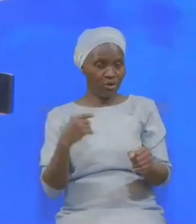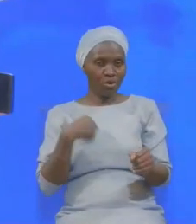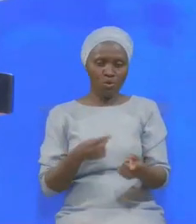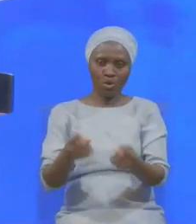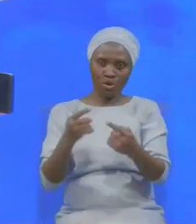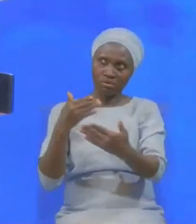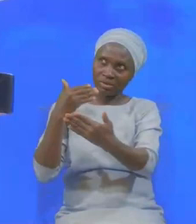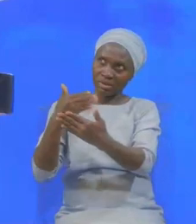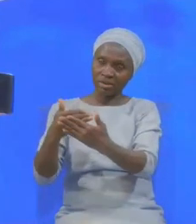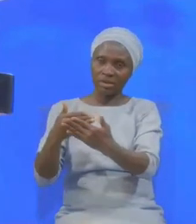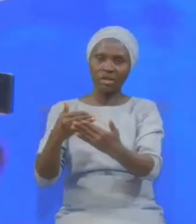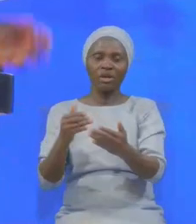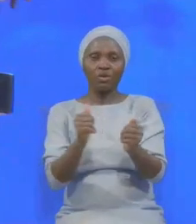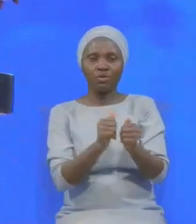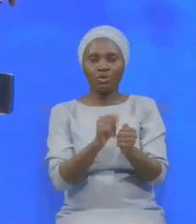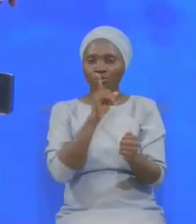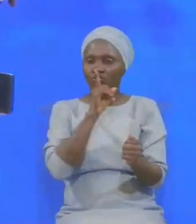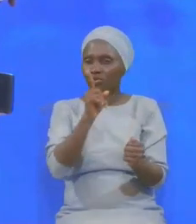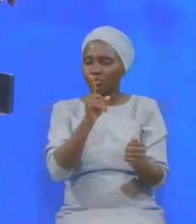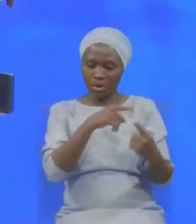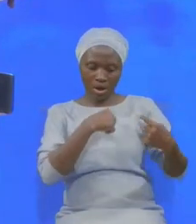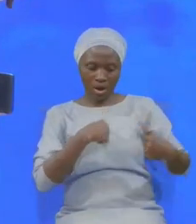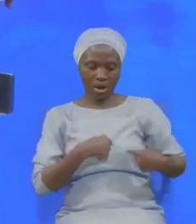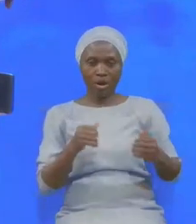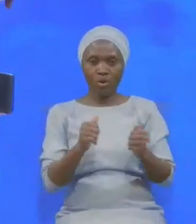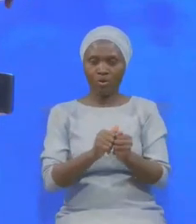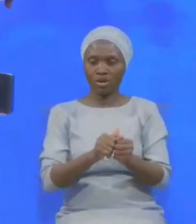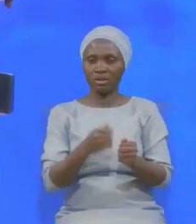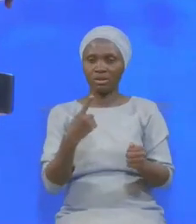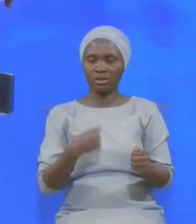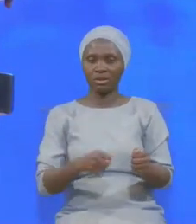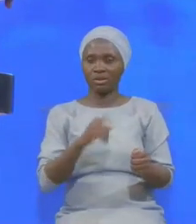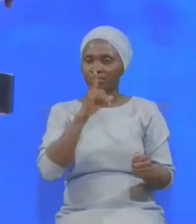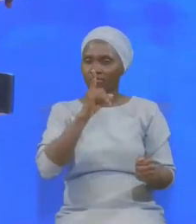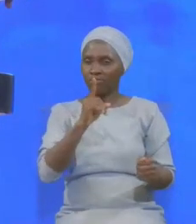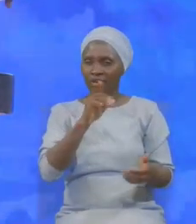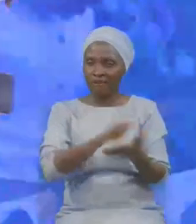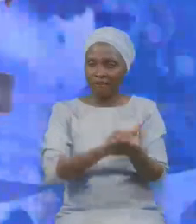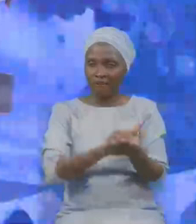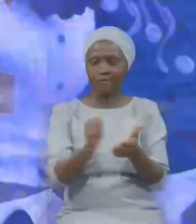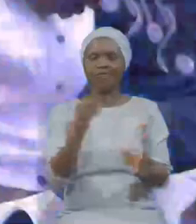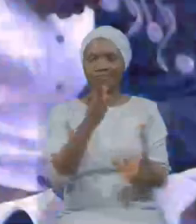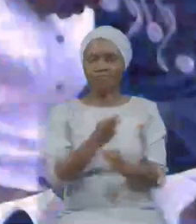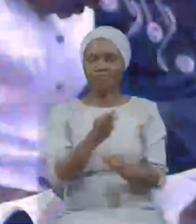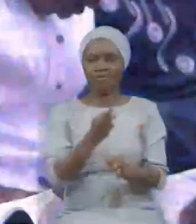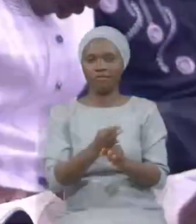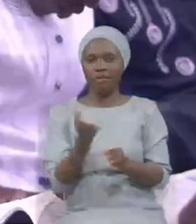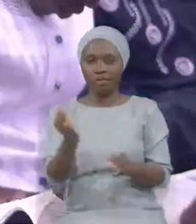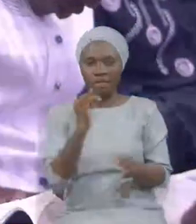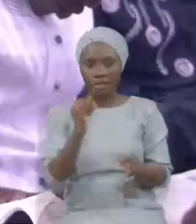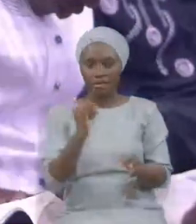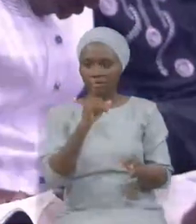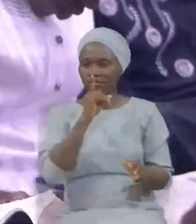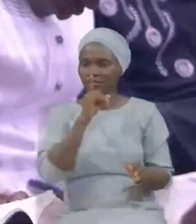nous approchons avec un cœur sincère dans la plénitude de la foi. Il y a l'assurance ce soir que